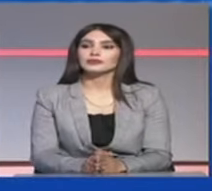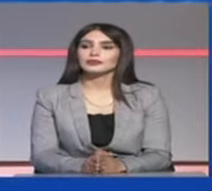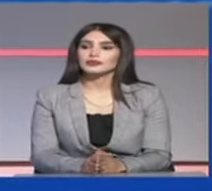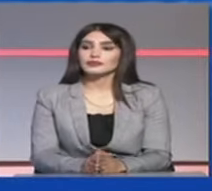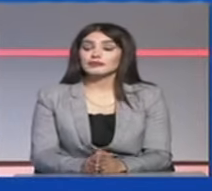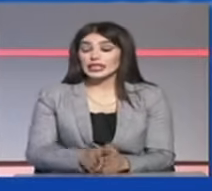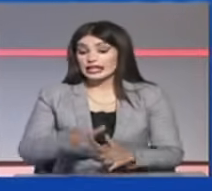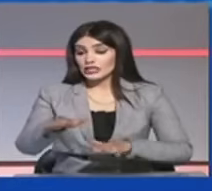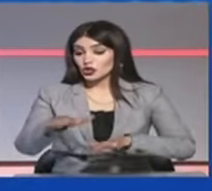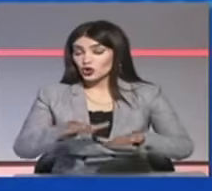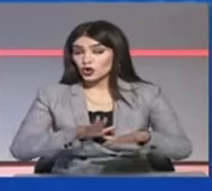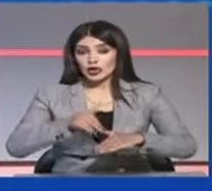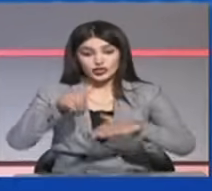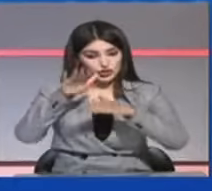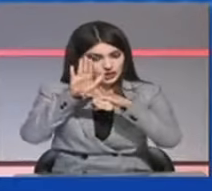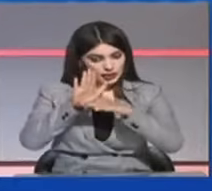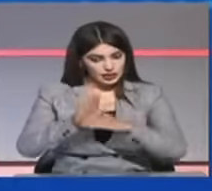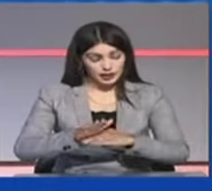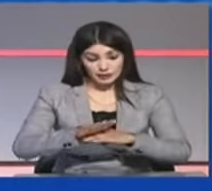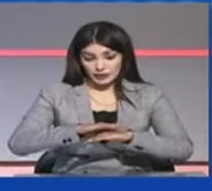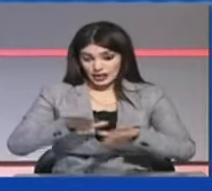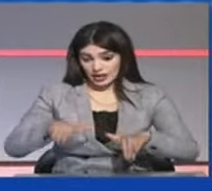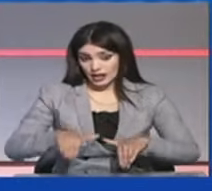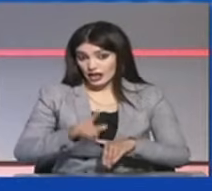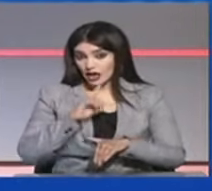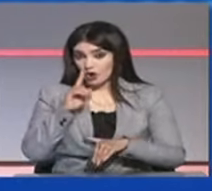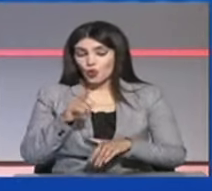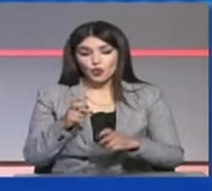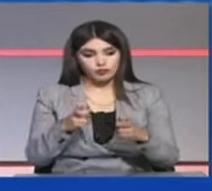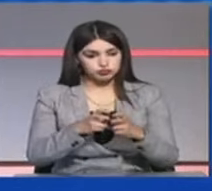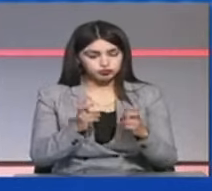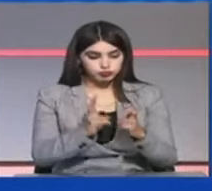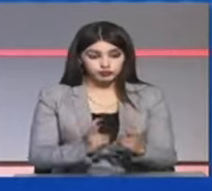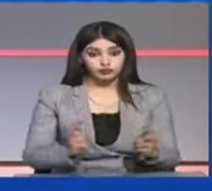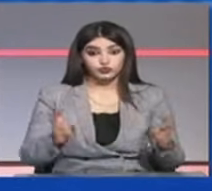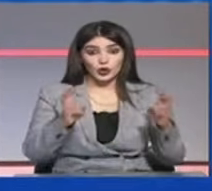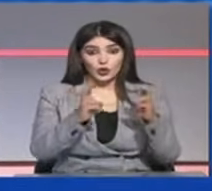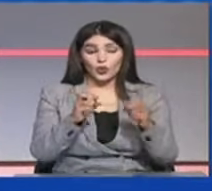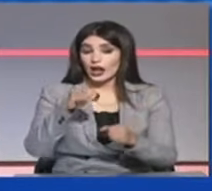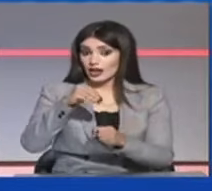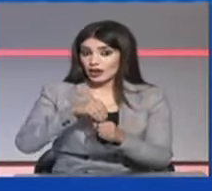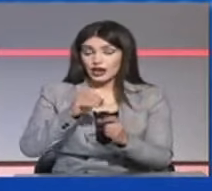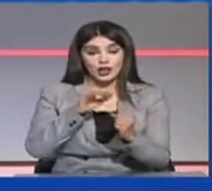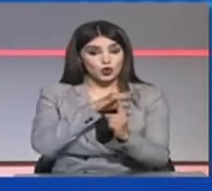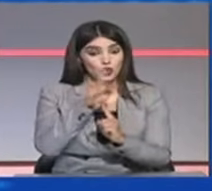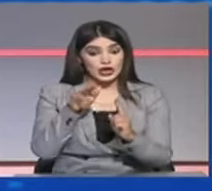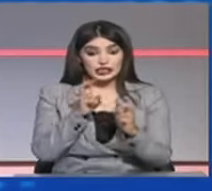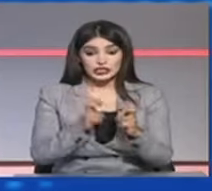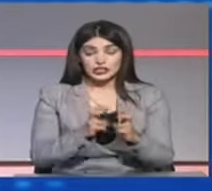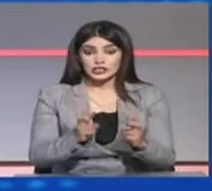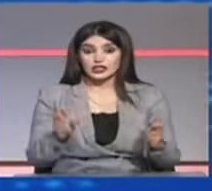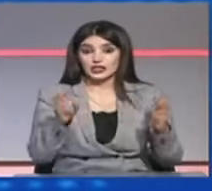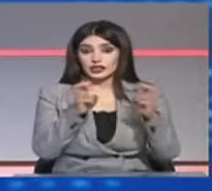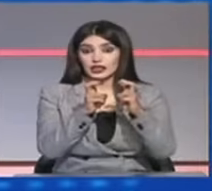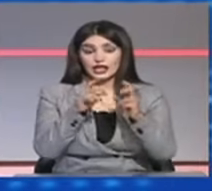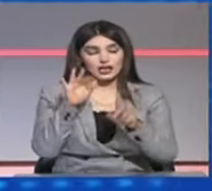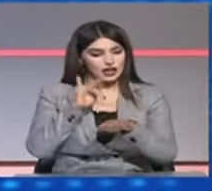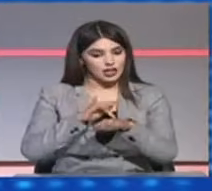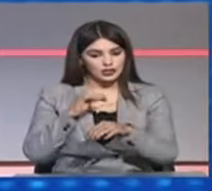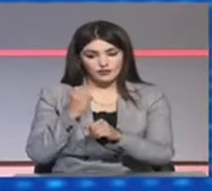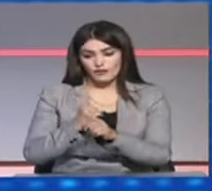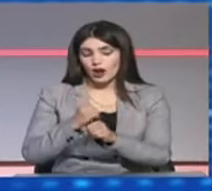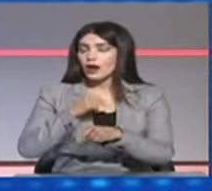الاجراءات الوقائيه الاخيره وبالرغم من كلفتها الاقتصاديه والاجتماعيه العاليه فهي تاتي في اطار جهد